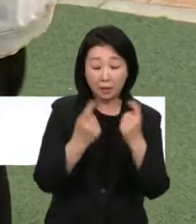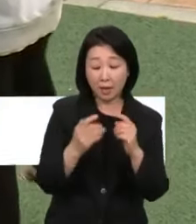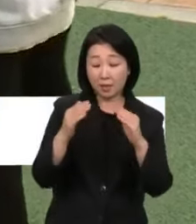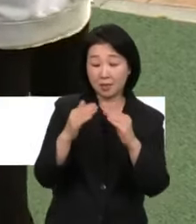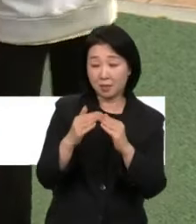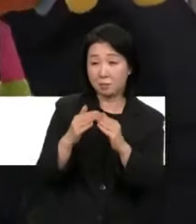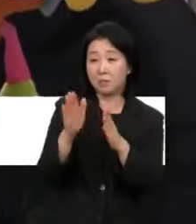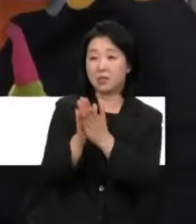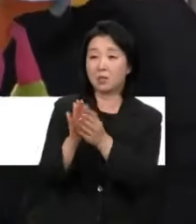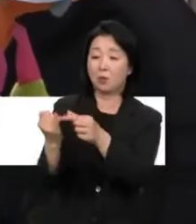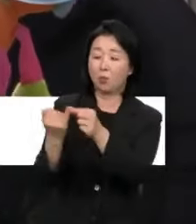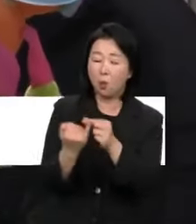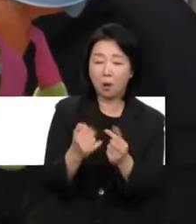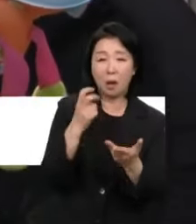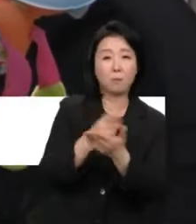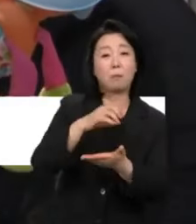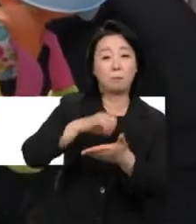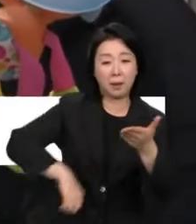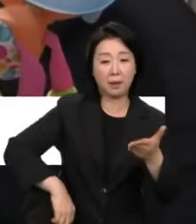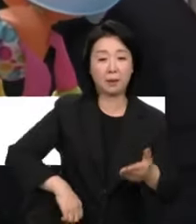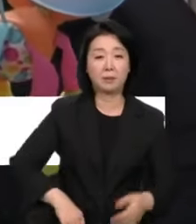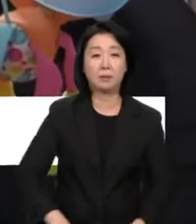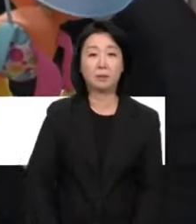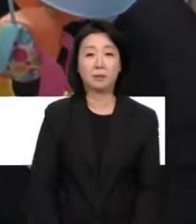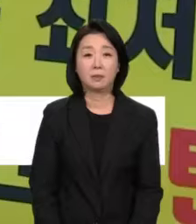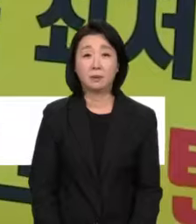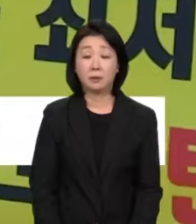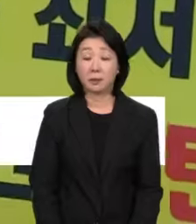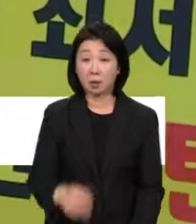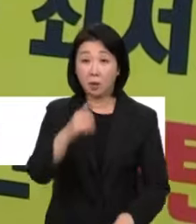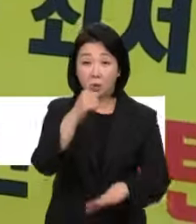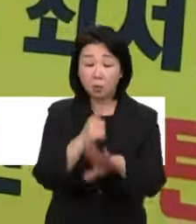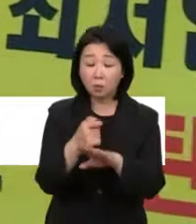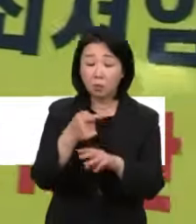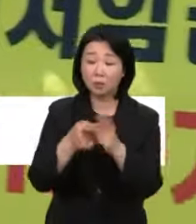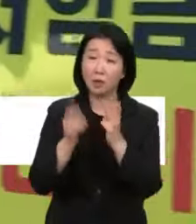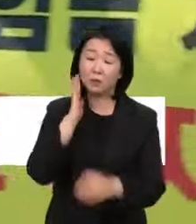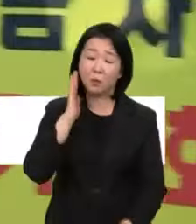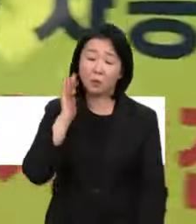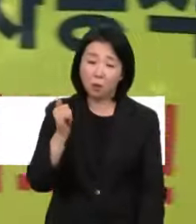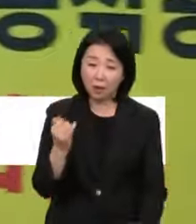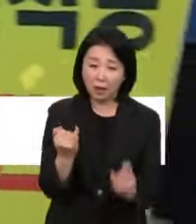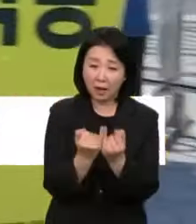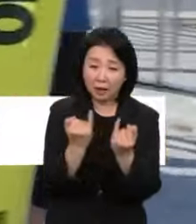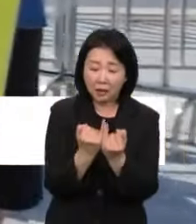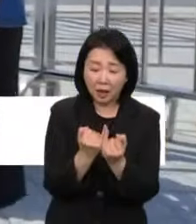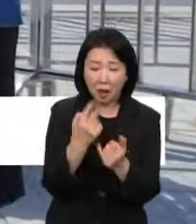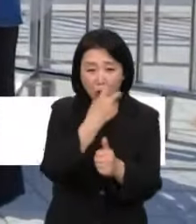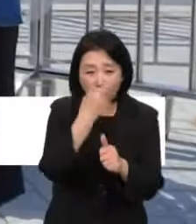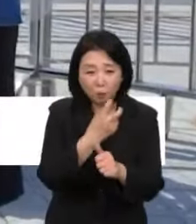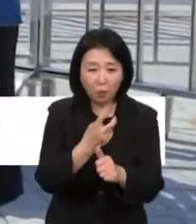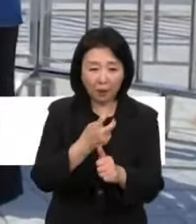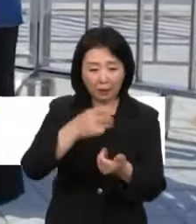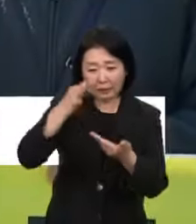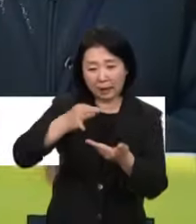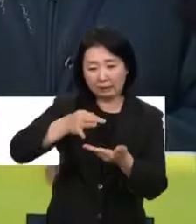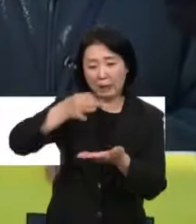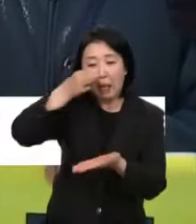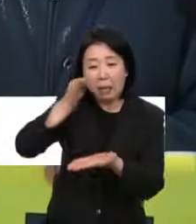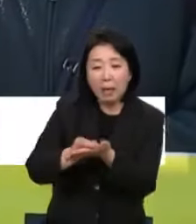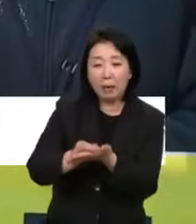직접 고용하면 법에서 제외됩니다. 이 때문에 대통령이 가사 돌봄의 가치를 평가절하하고